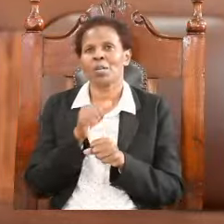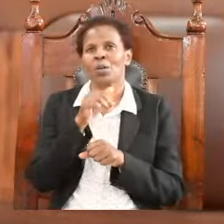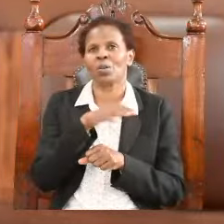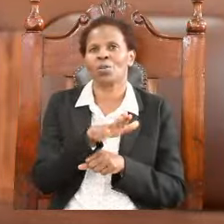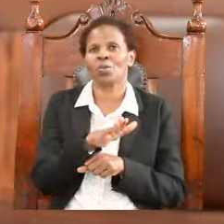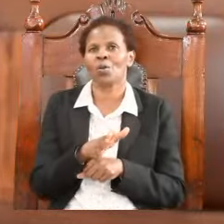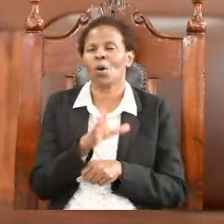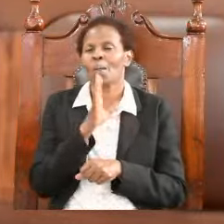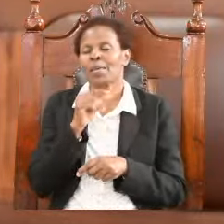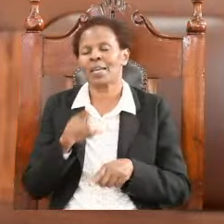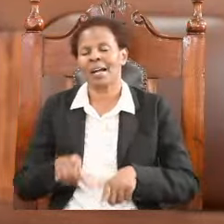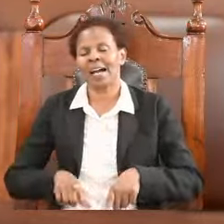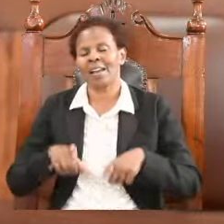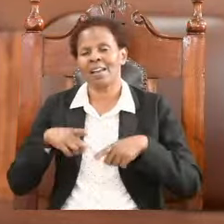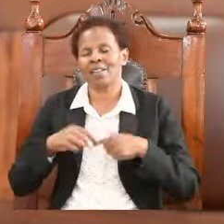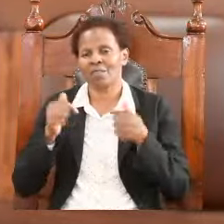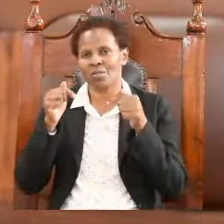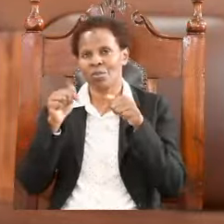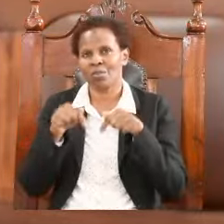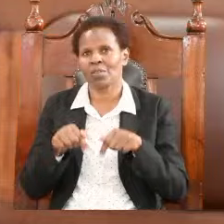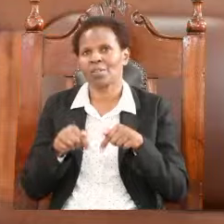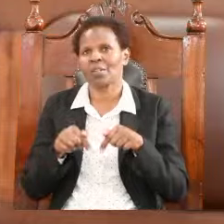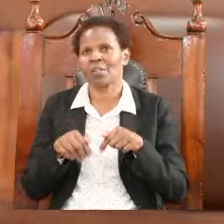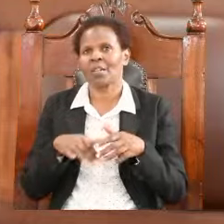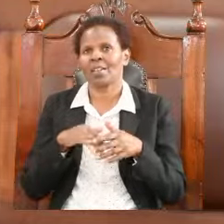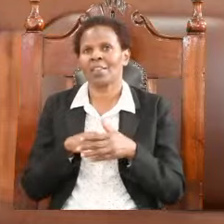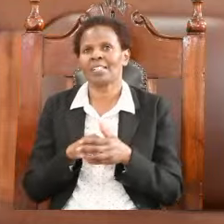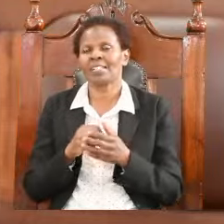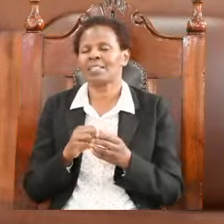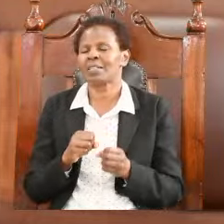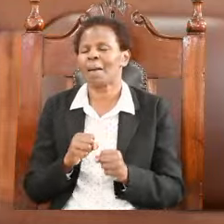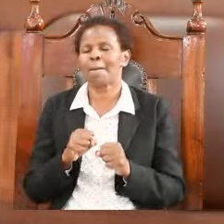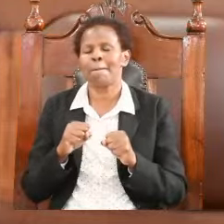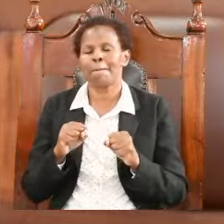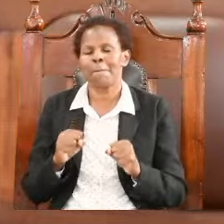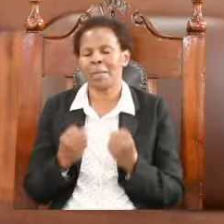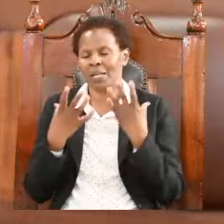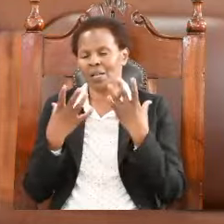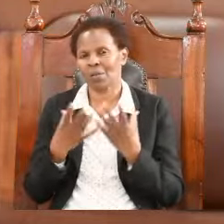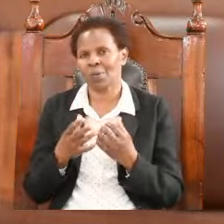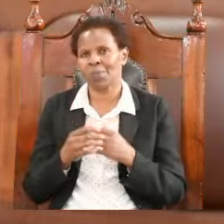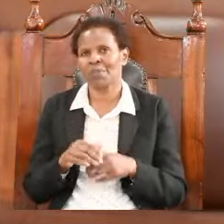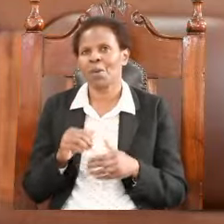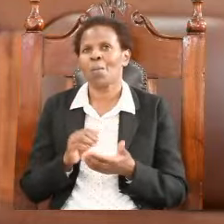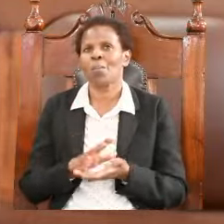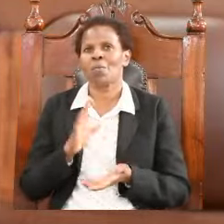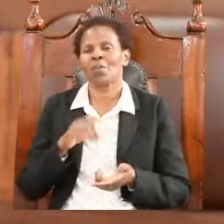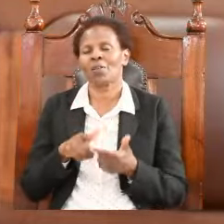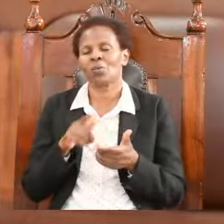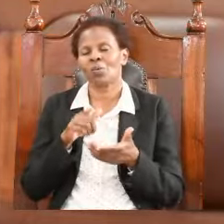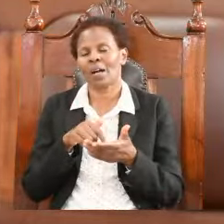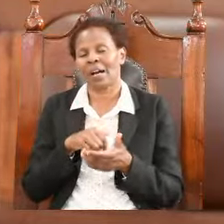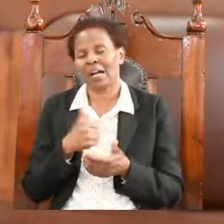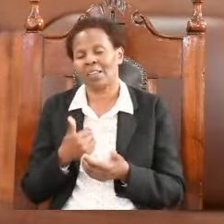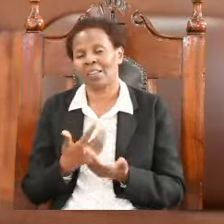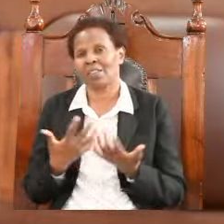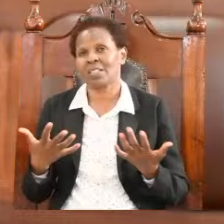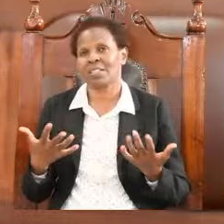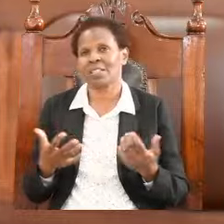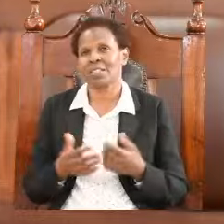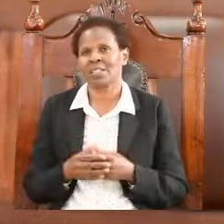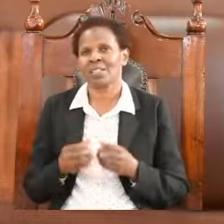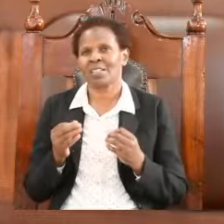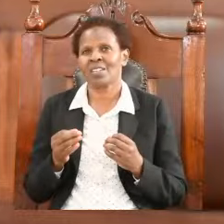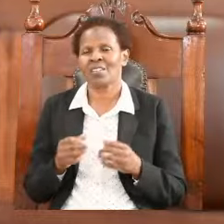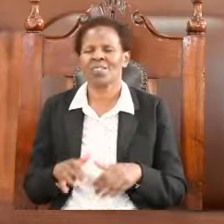ukorwo uri muoyo muthenya wa umuthi. Kiu ni kiama akuringiire ikirite maundu maria mangi. Uguo ukorwo wina thina